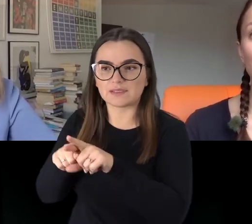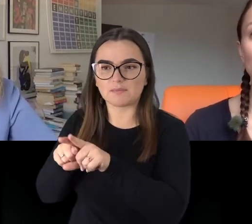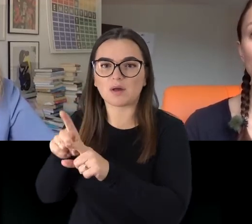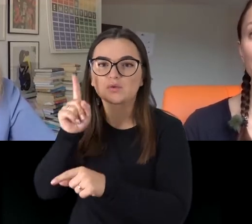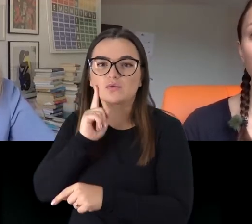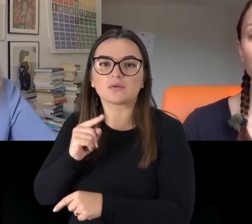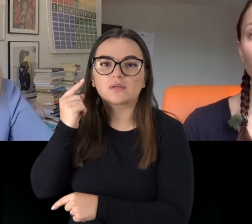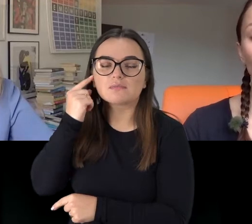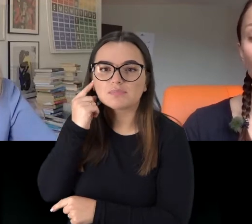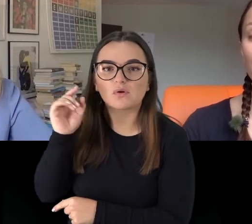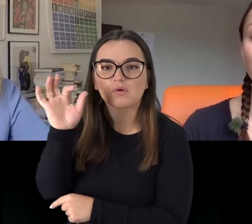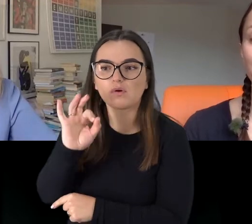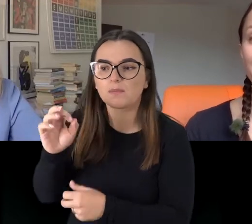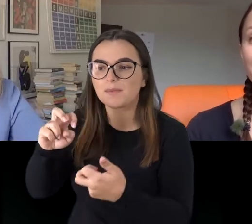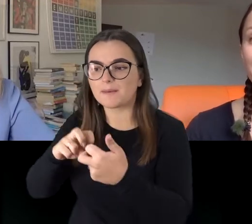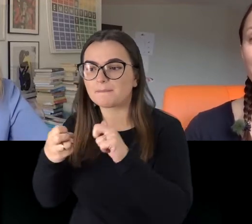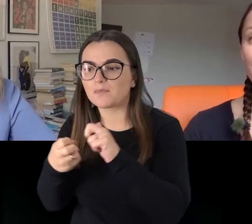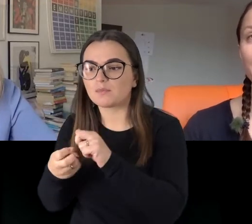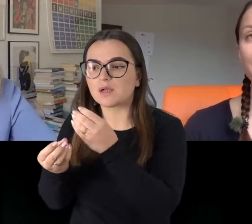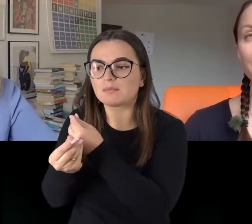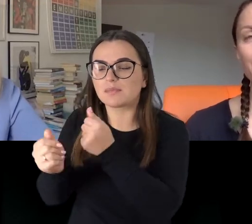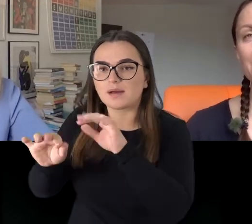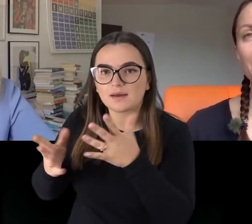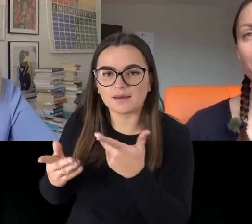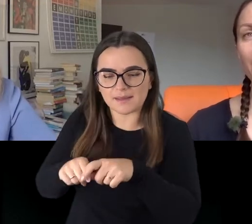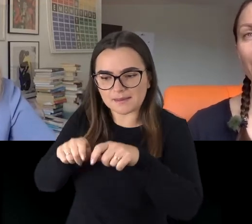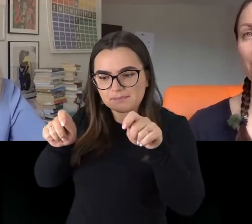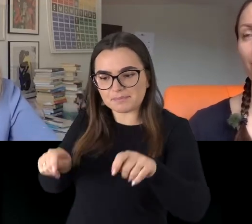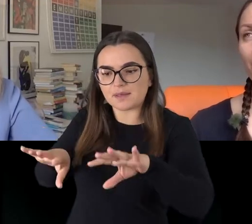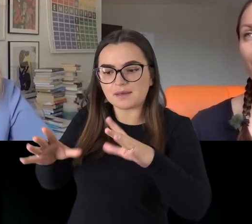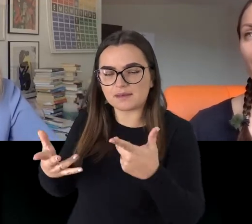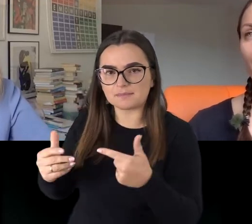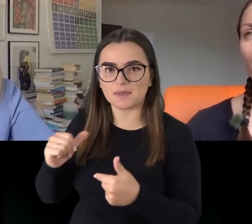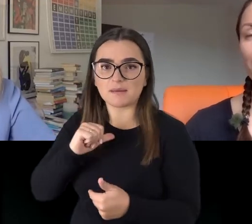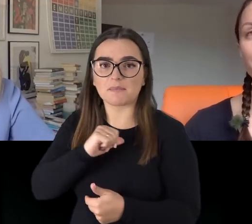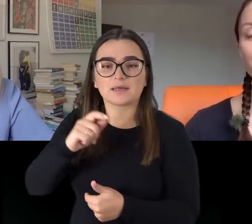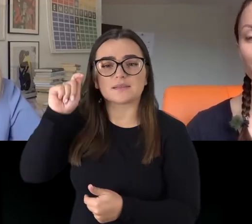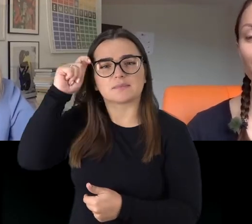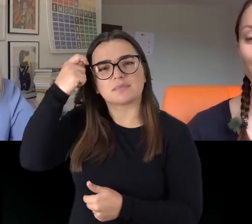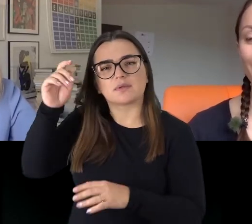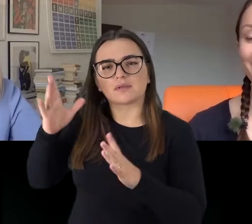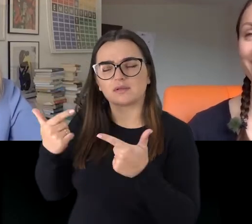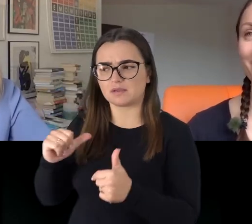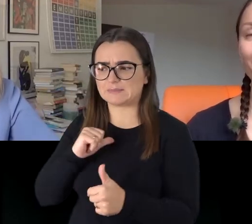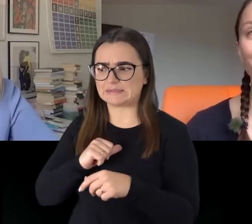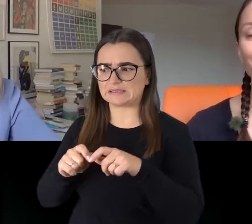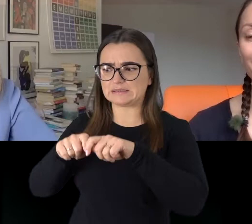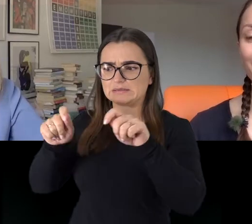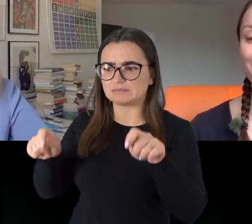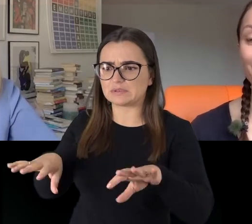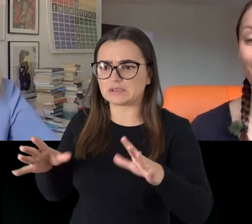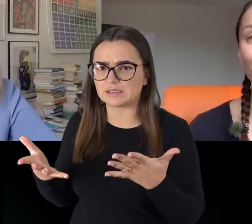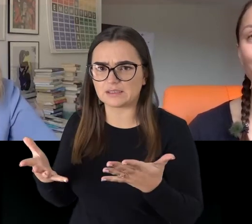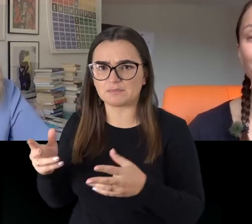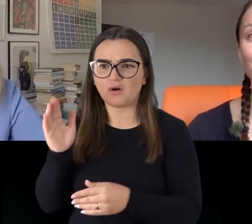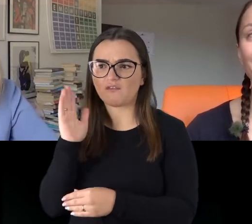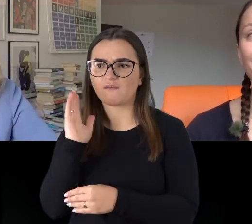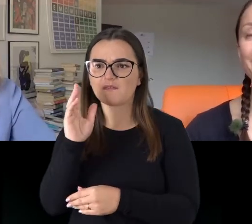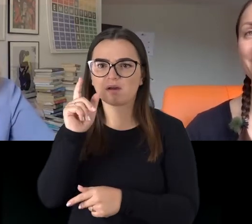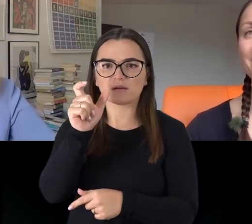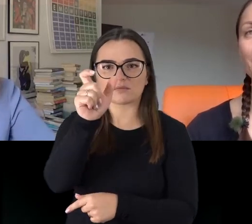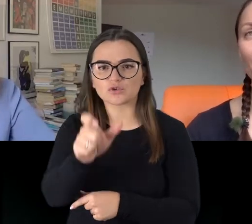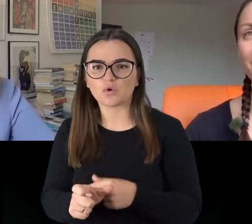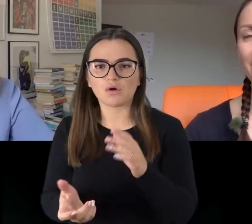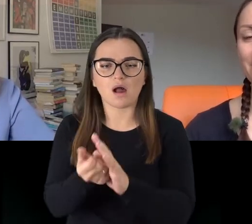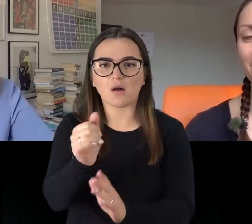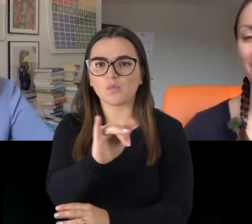arba nuo ko pradėti. Ir aš prisimenu, kaip aš galvojau, o aš tai nežinau, nuo ko pradėti, o kur ieškoti pašnekovų.